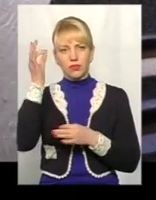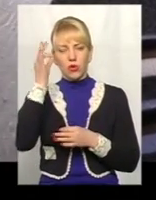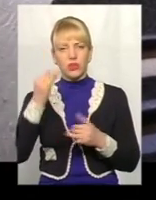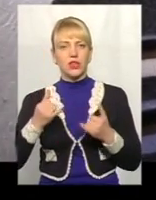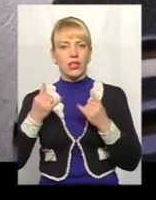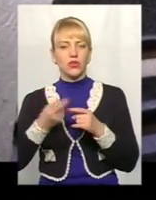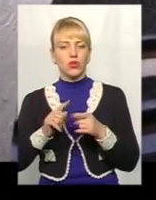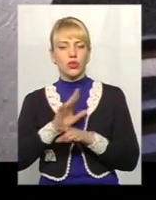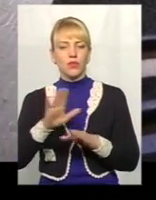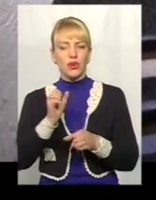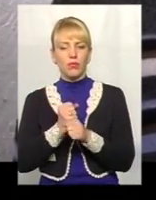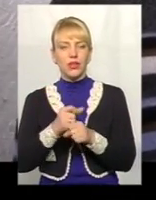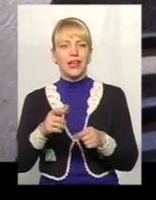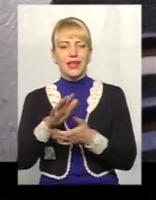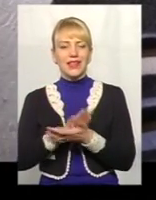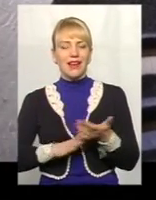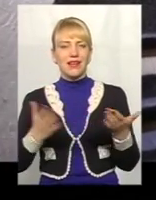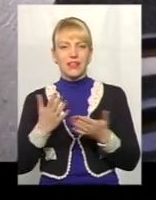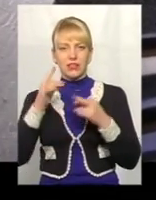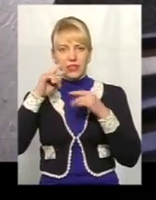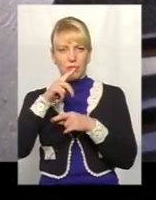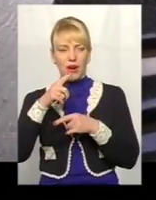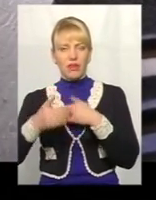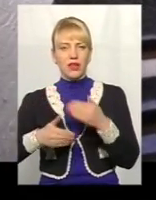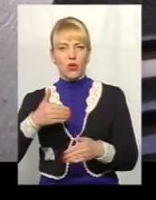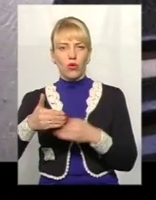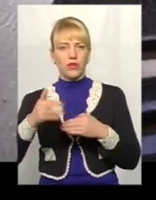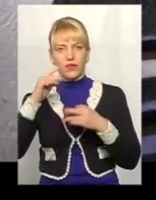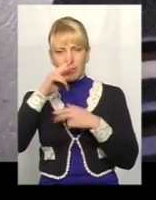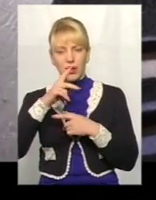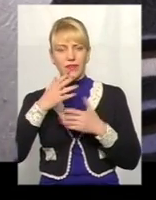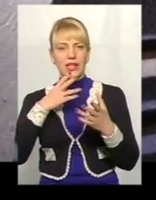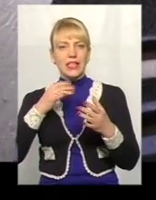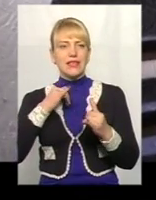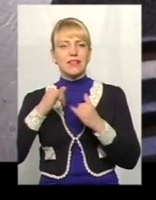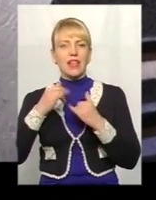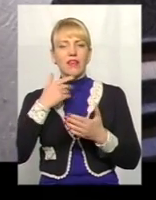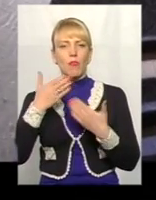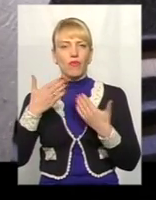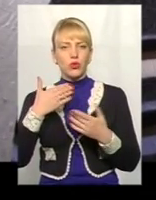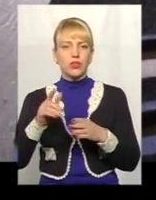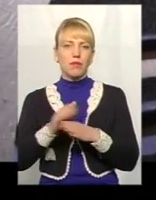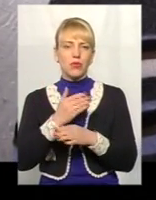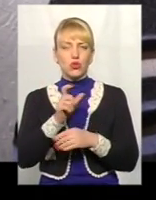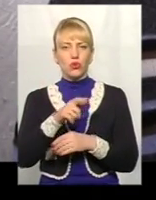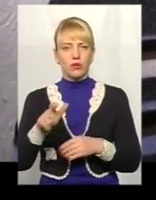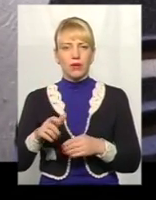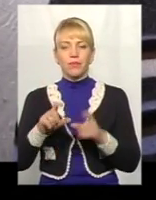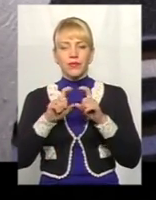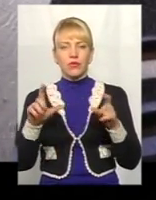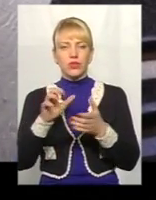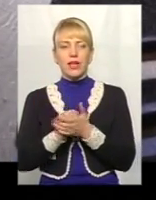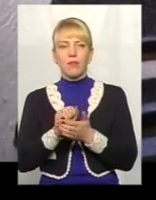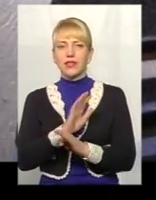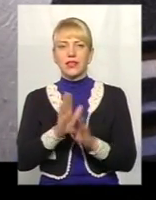щоб ми не робили далі таких якихось неправильних кроків і неправильних взаємовідносин між людьми. Фонд займається не